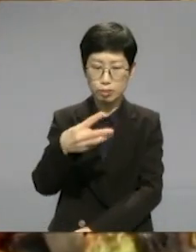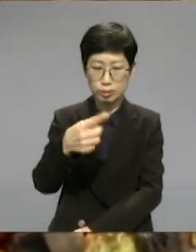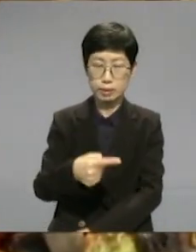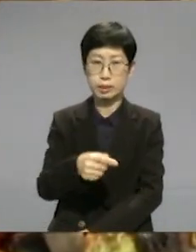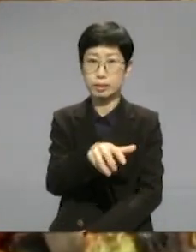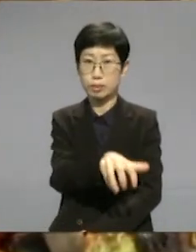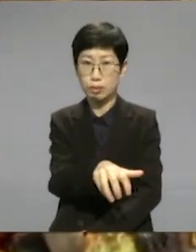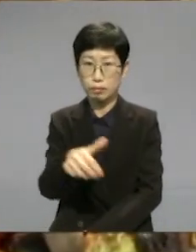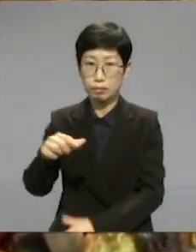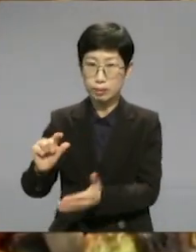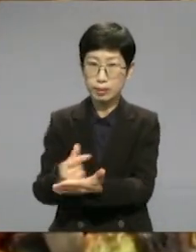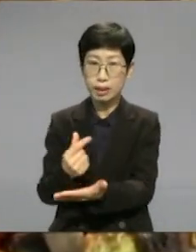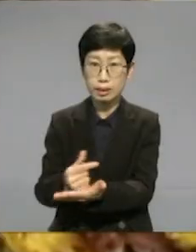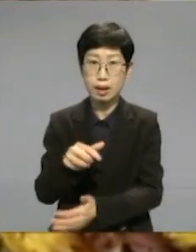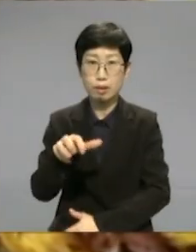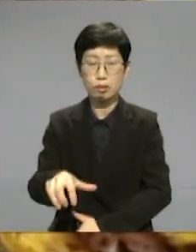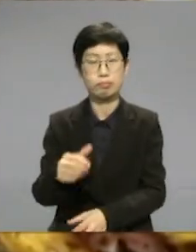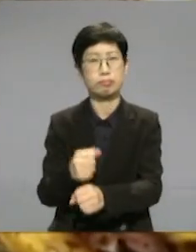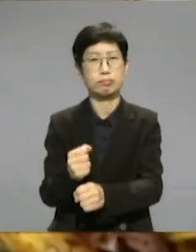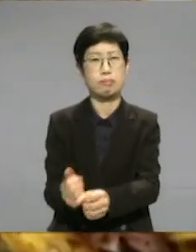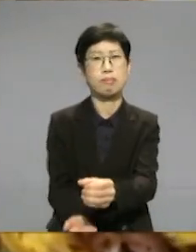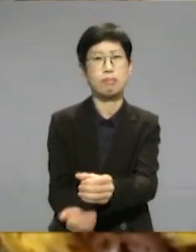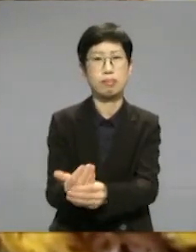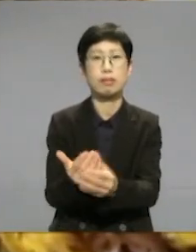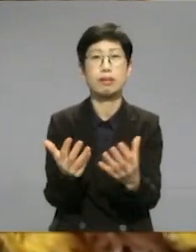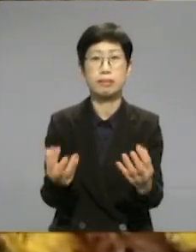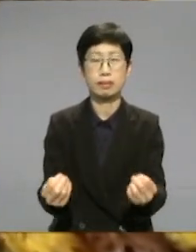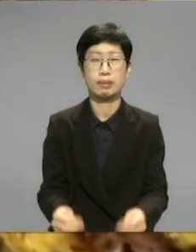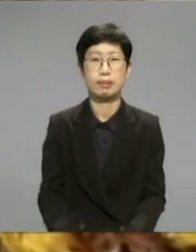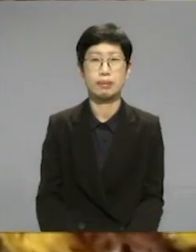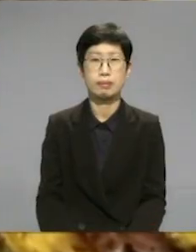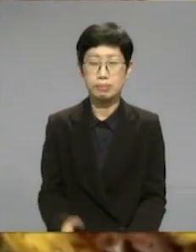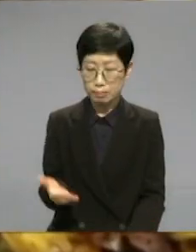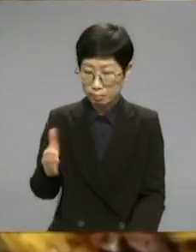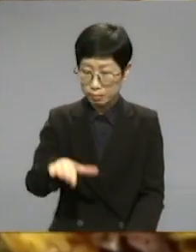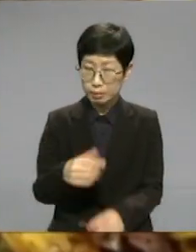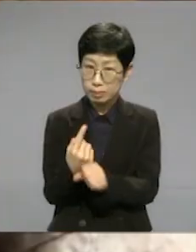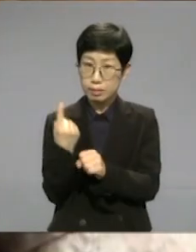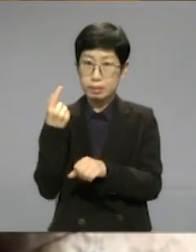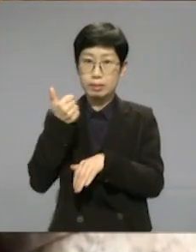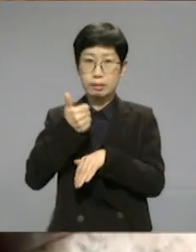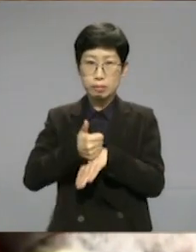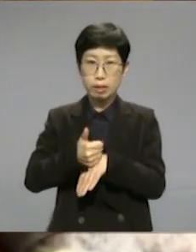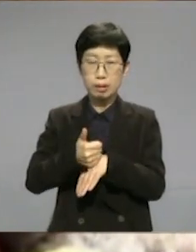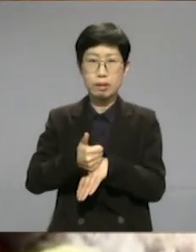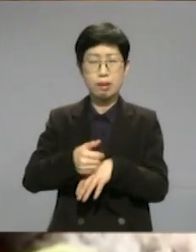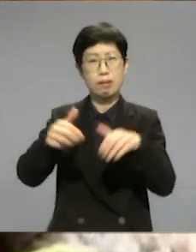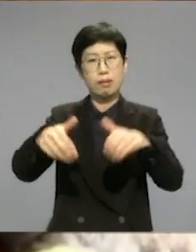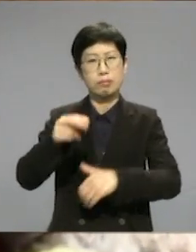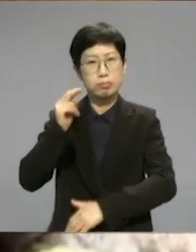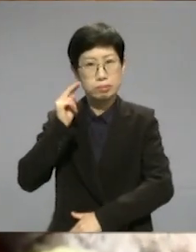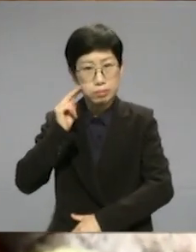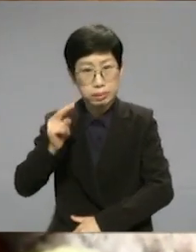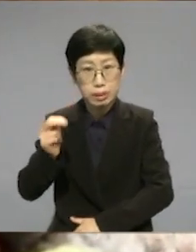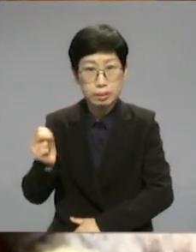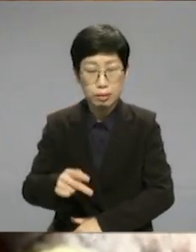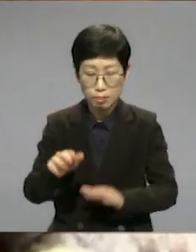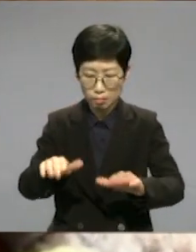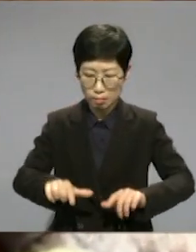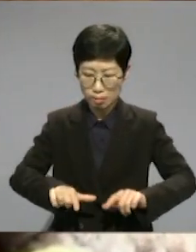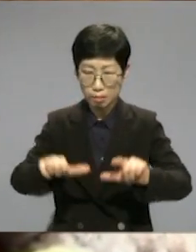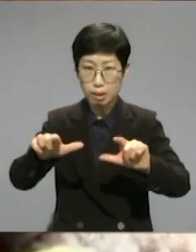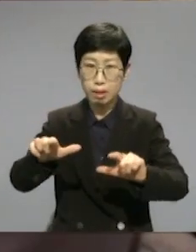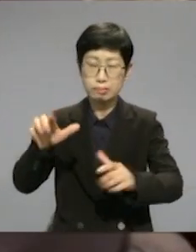코트디부아르와 가나는 최대 코코아 생산지입니다. 하지만 지난해 말 극심한 폭우가 내리더니